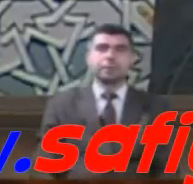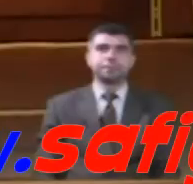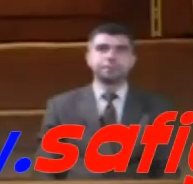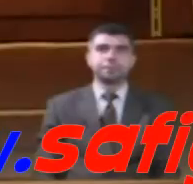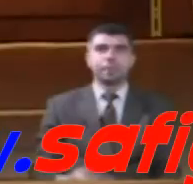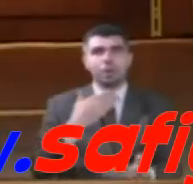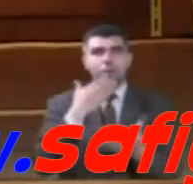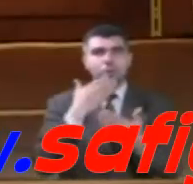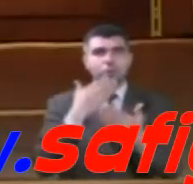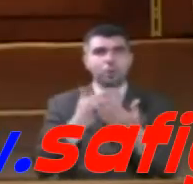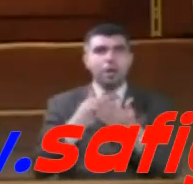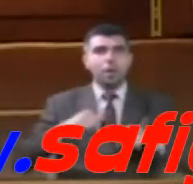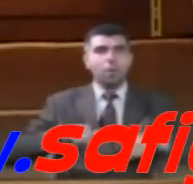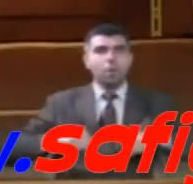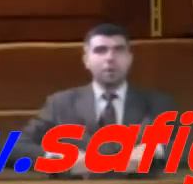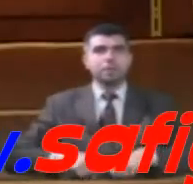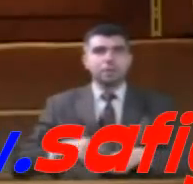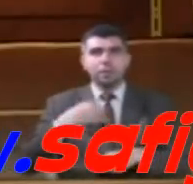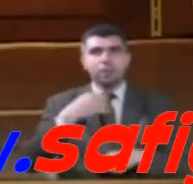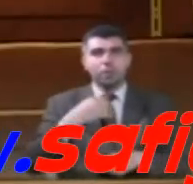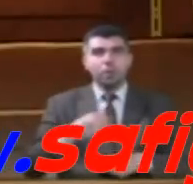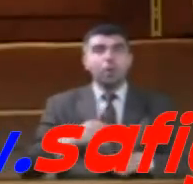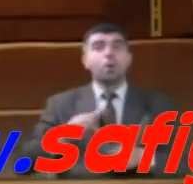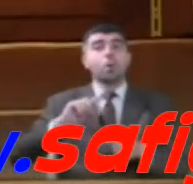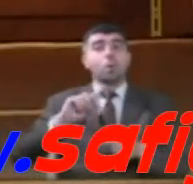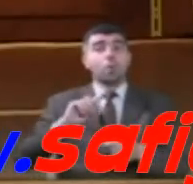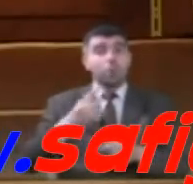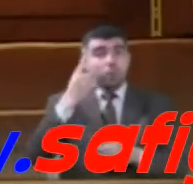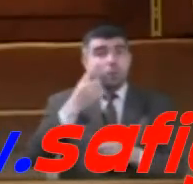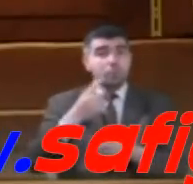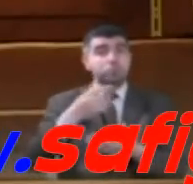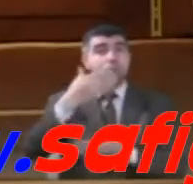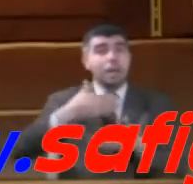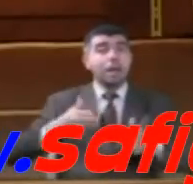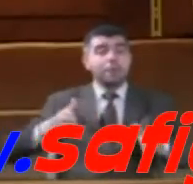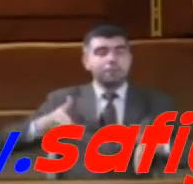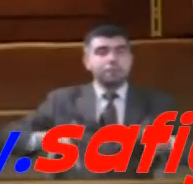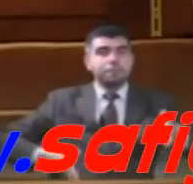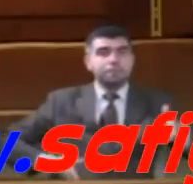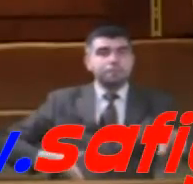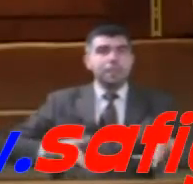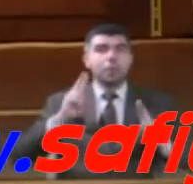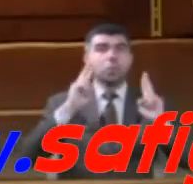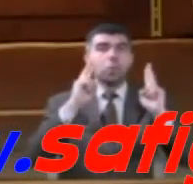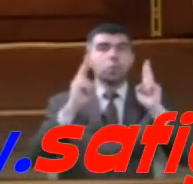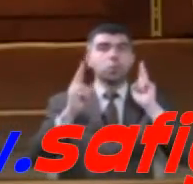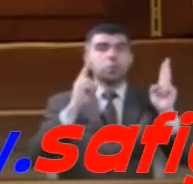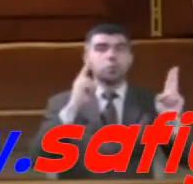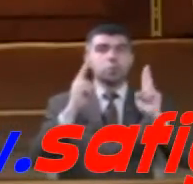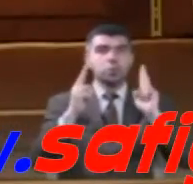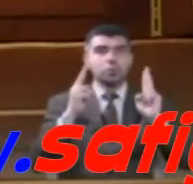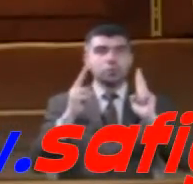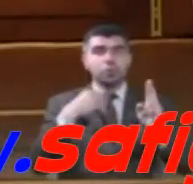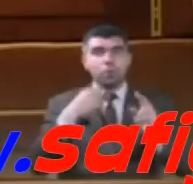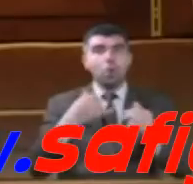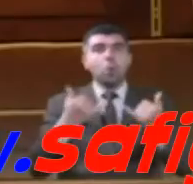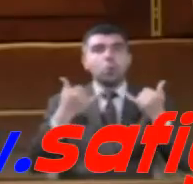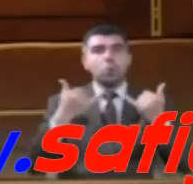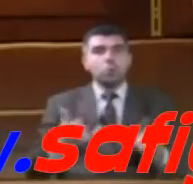شكرا السيد الوزير. كنظن هذا الالتزام توا كان في طريق السيار، طريق السيار كان من المفروض انه اليوم